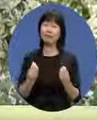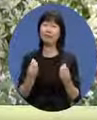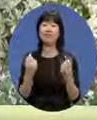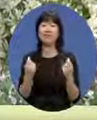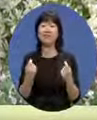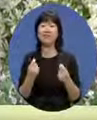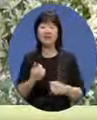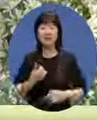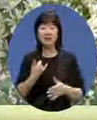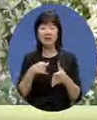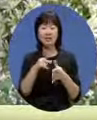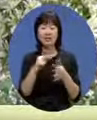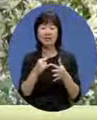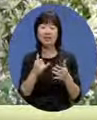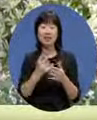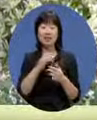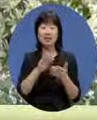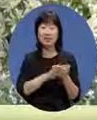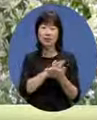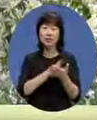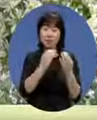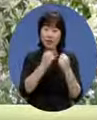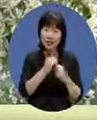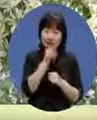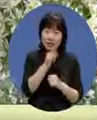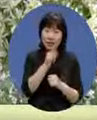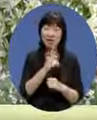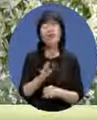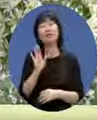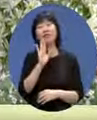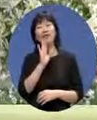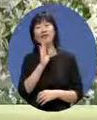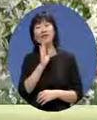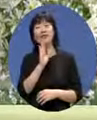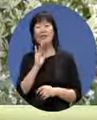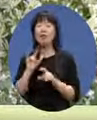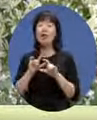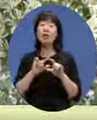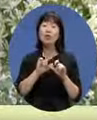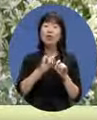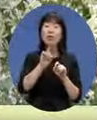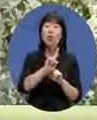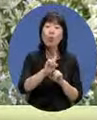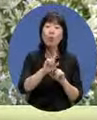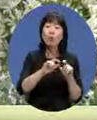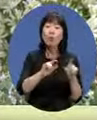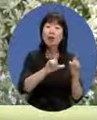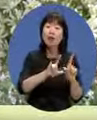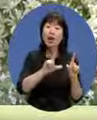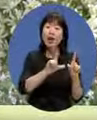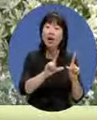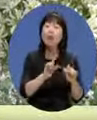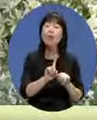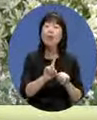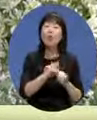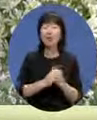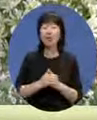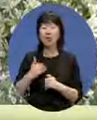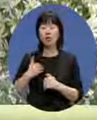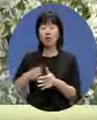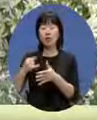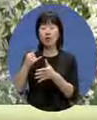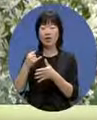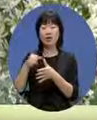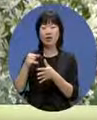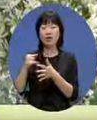좀 좋은 시간 많이 보내셨어요네 주로 어떤 거 해주셨어요 일상생활 에서 기나 아 아이하고 그전에